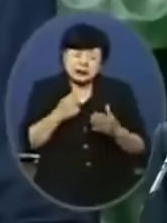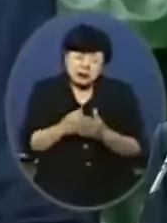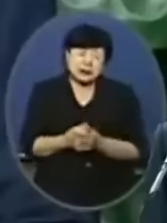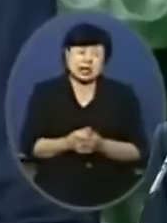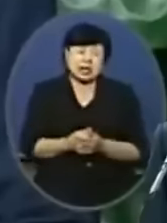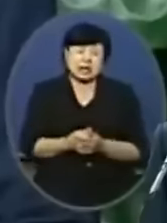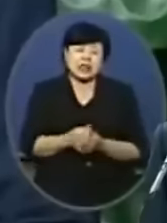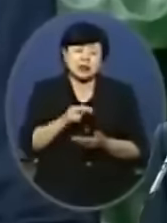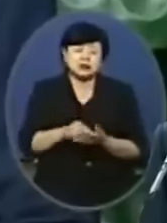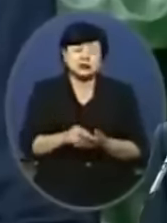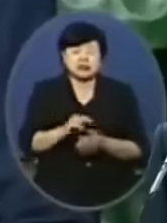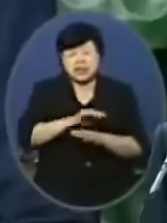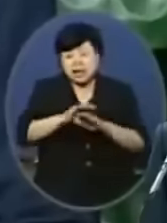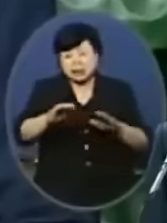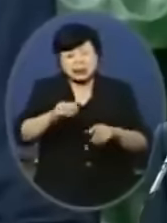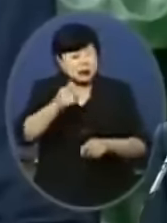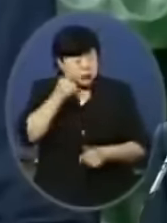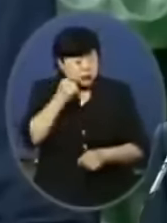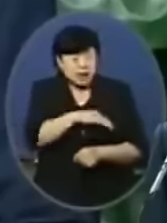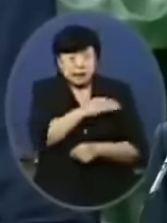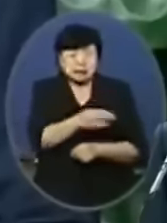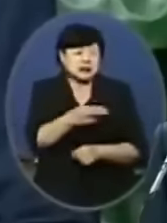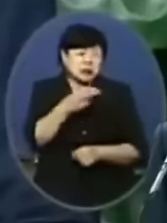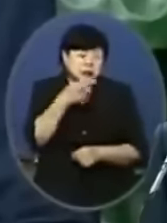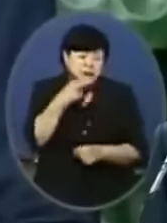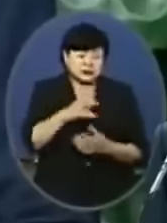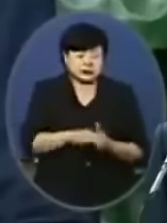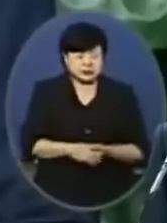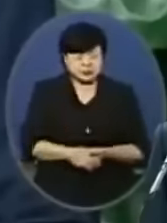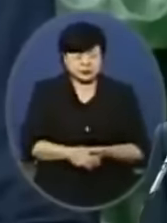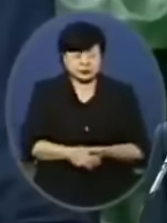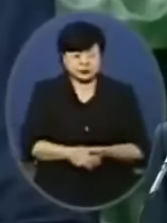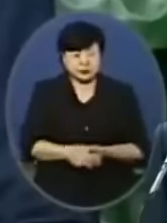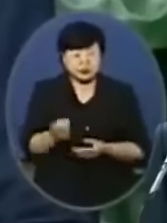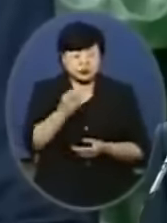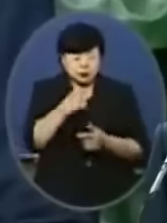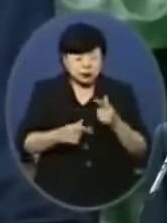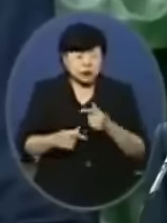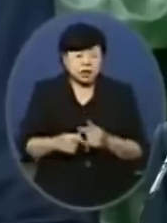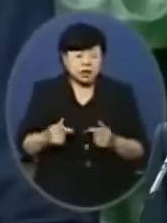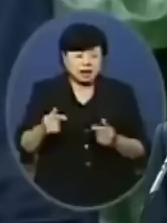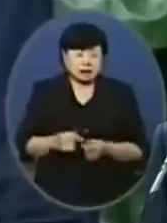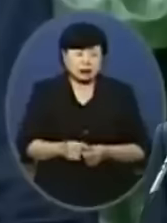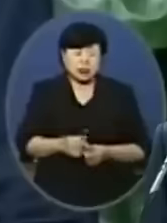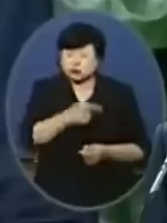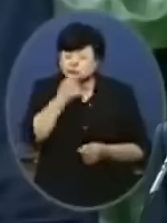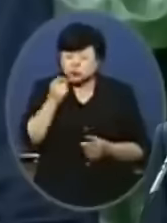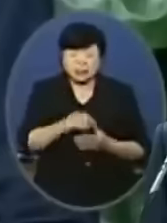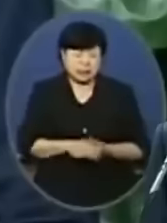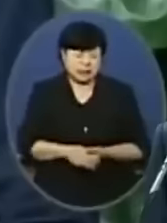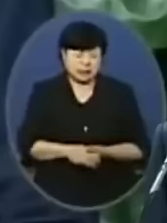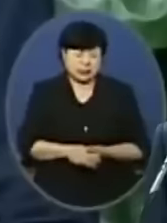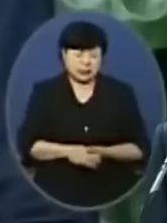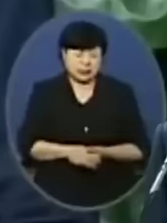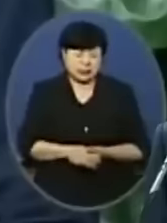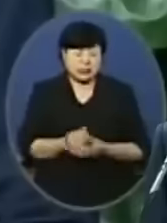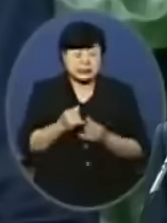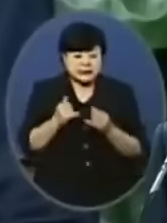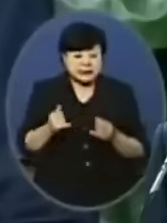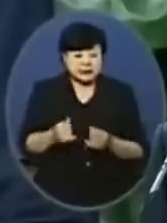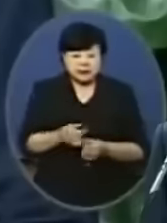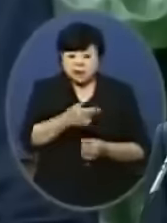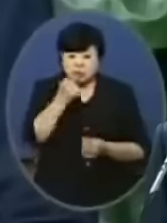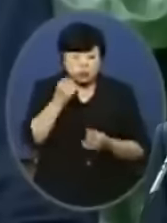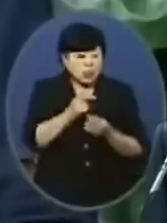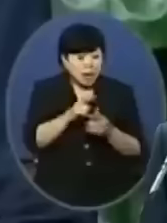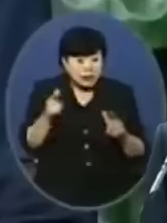때문에 문제를 해결할 수 있는 능력도 부자보다도 훨씬 떨어지는 것입니다. 원래 사람이 못나서